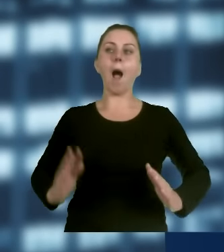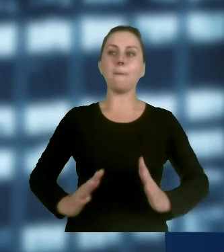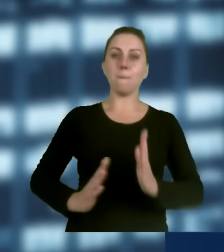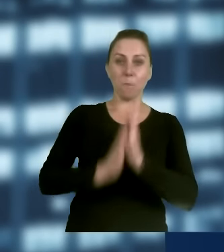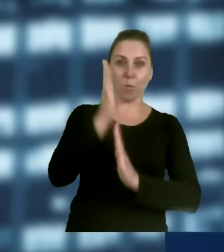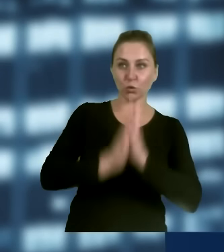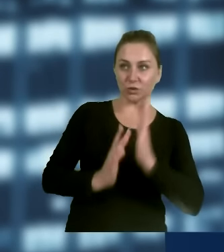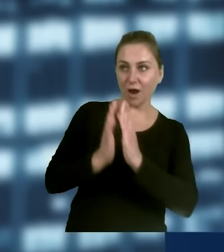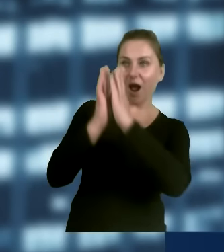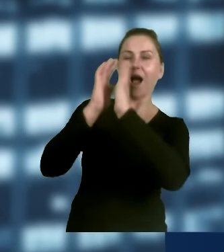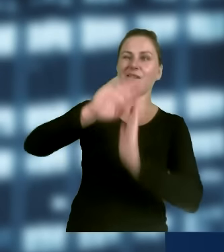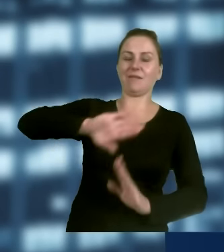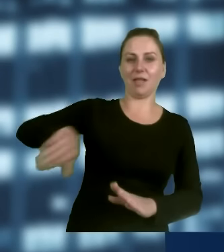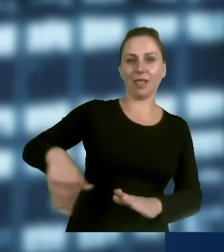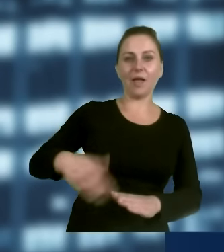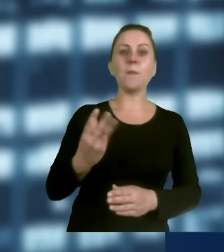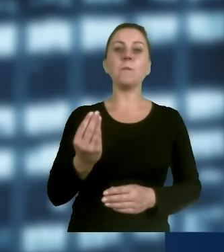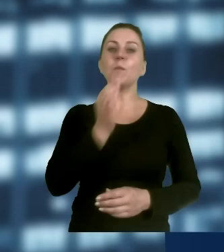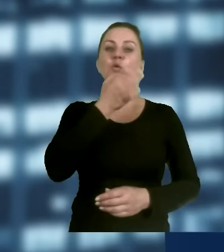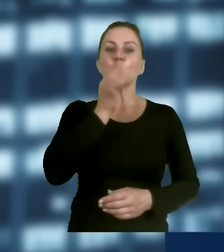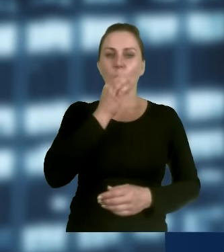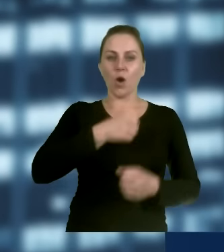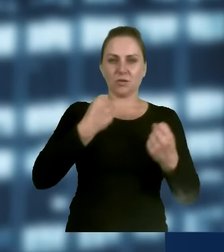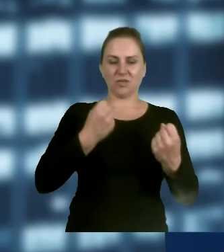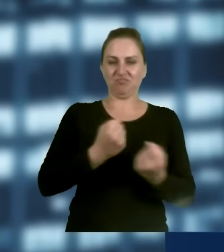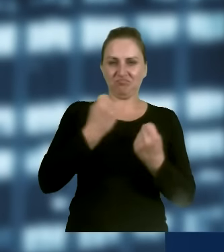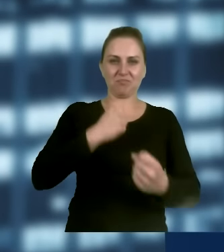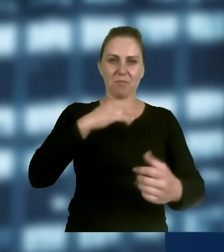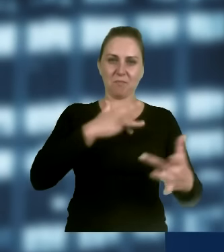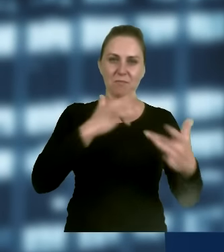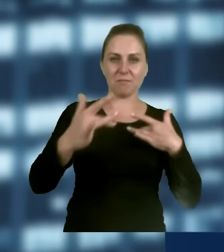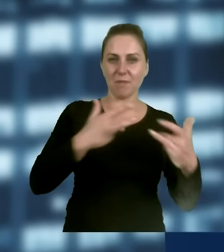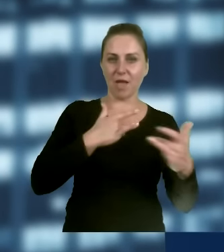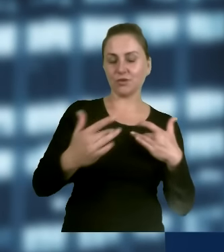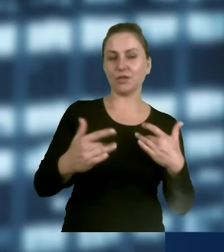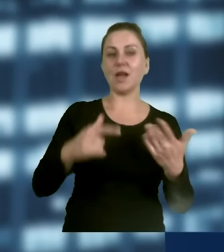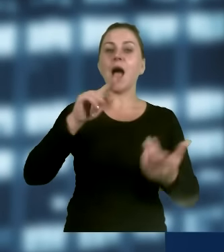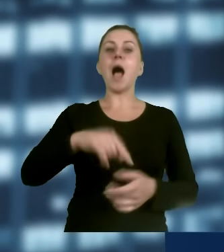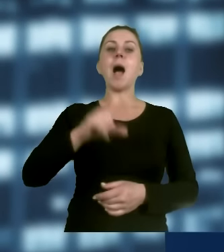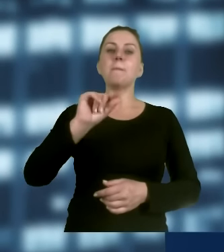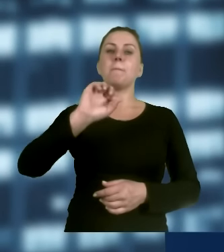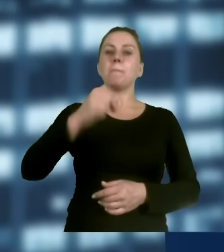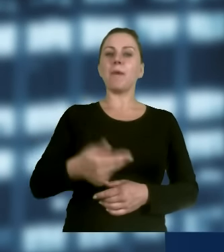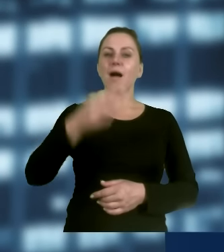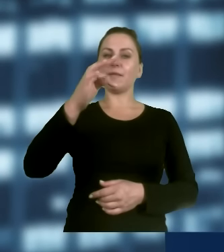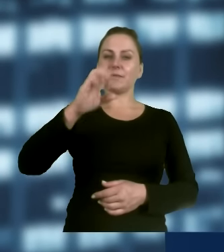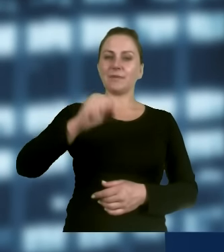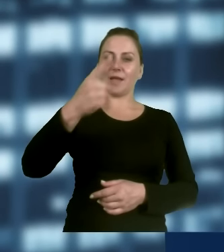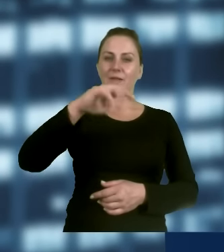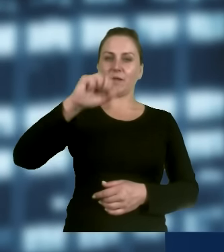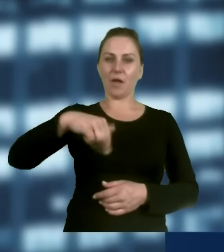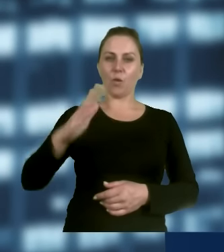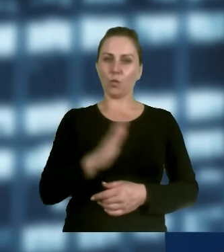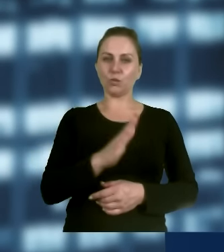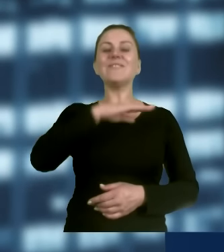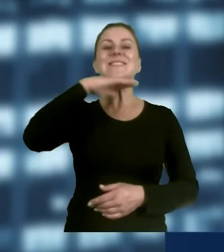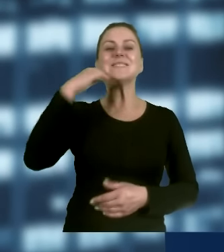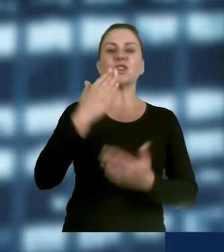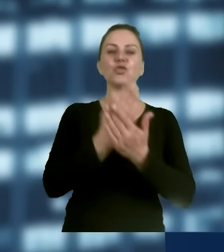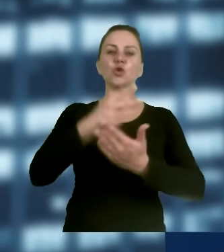co młodzież ma się przemęczać? Natomiast w epopei Mickiewicza, Pan Tadeusz, wystarczy, aby młodzież przeczytała